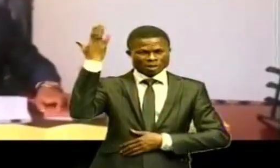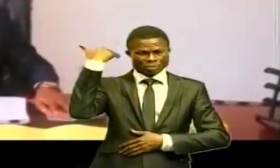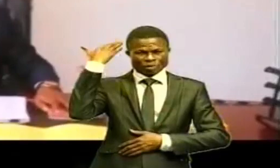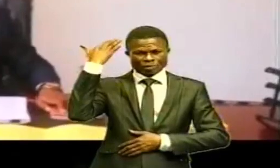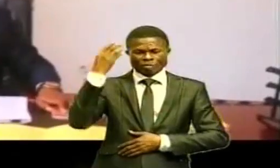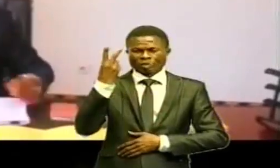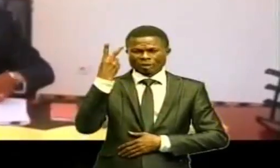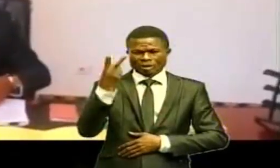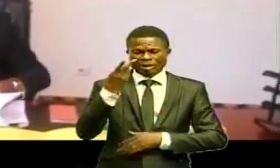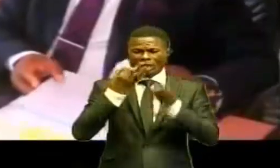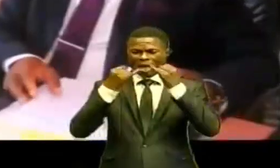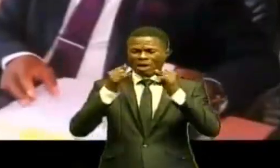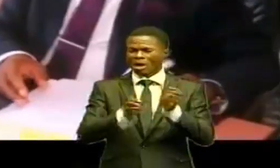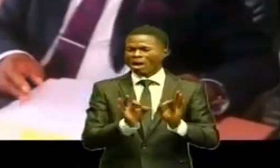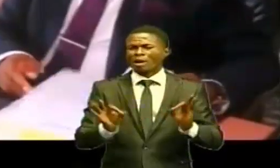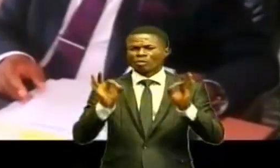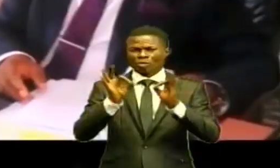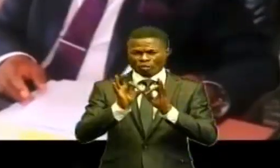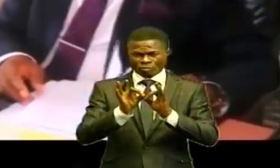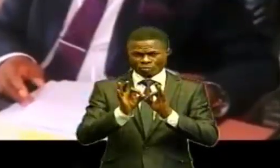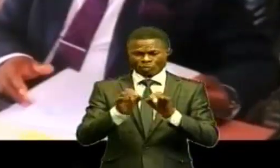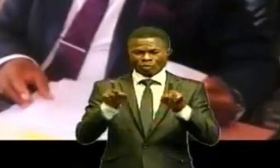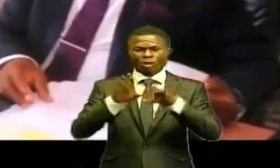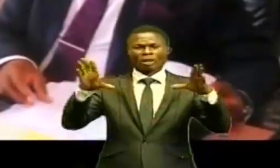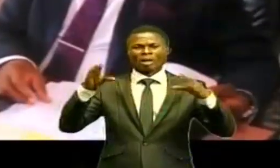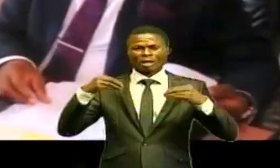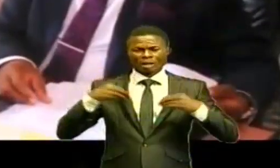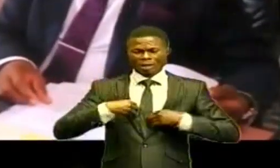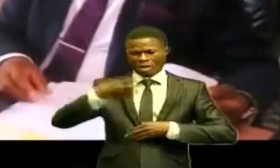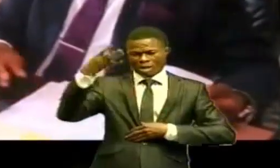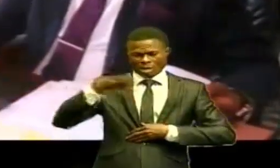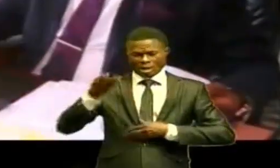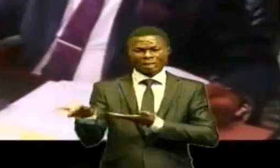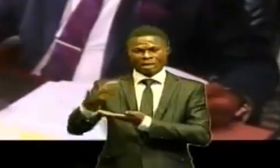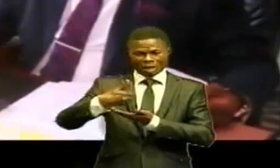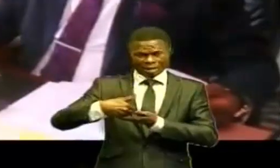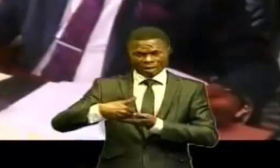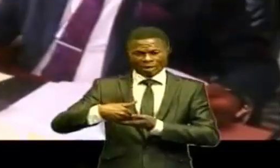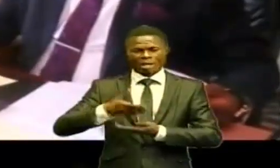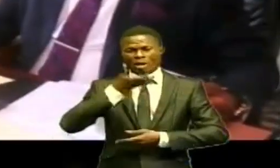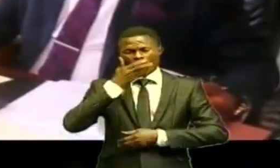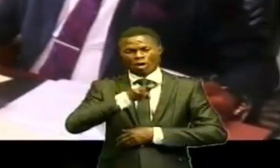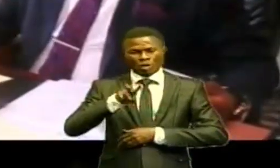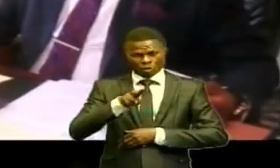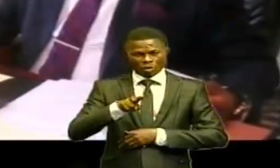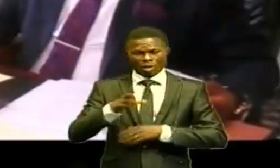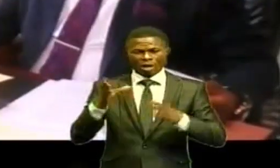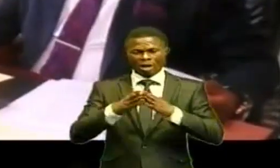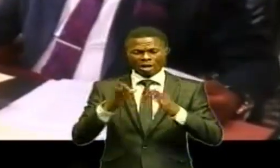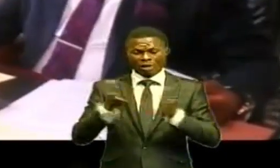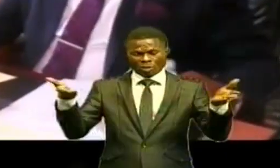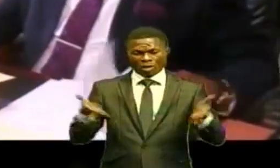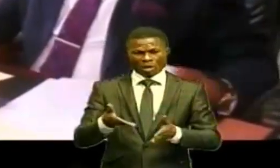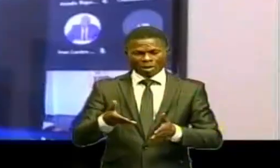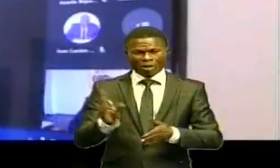deux commentaires consécutifs à la confirmation de la quatrième vague de la COVID-19 avec la présence du